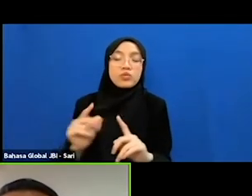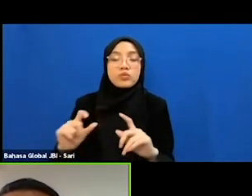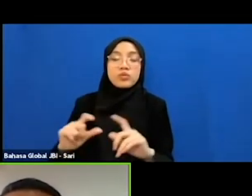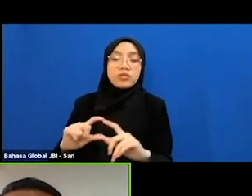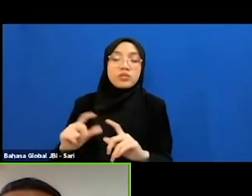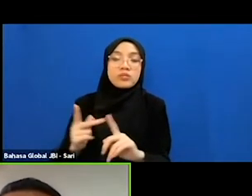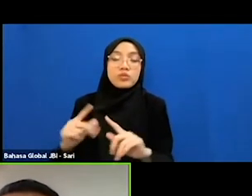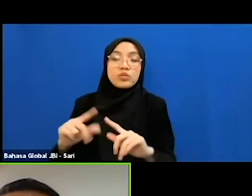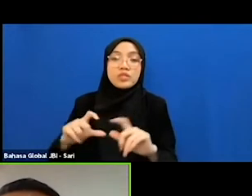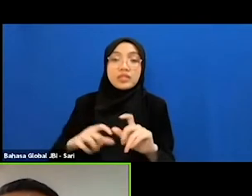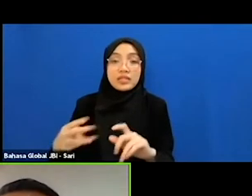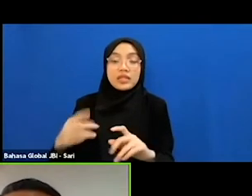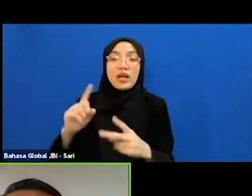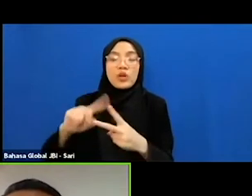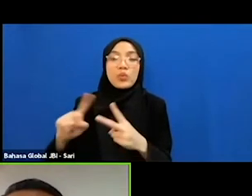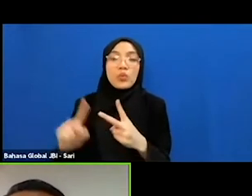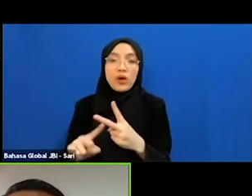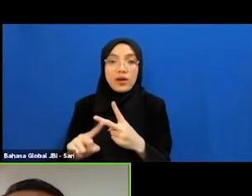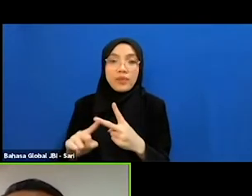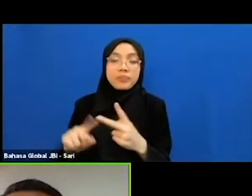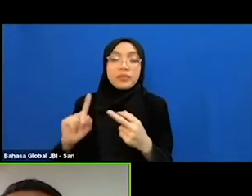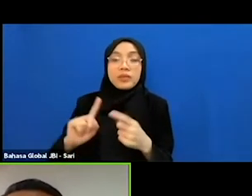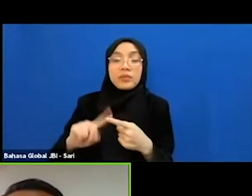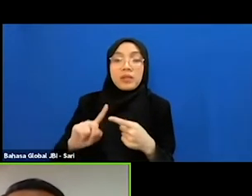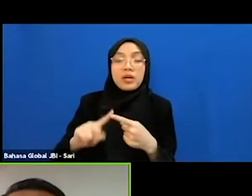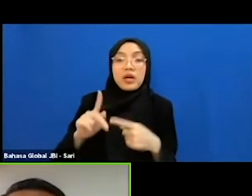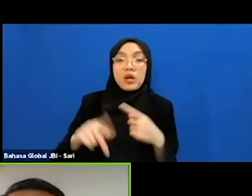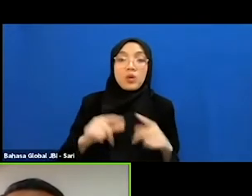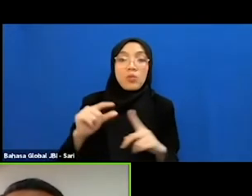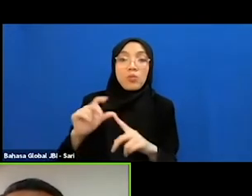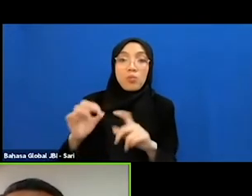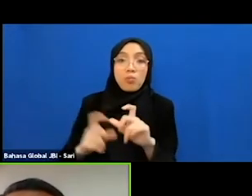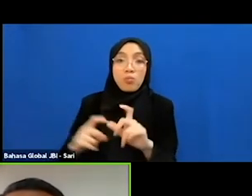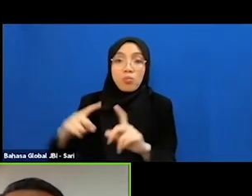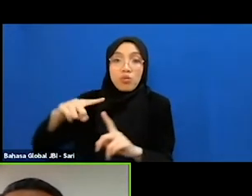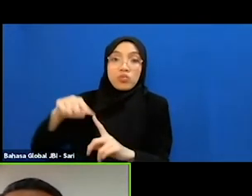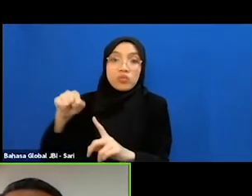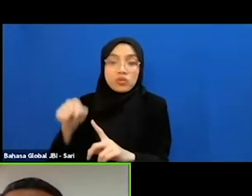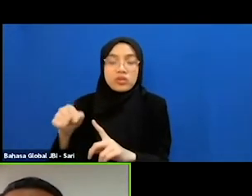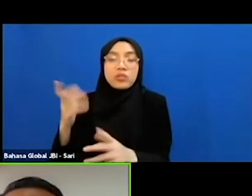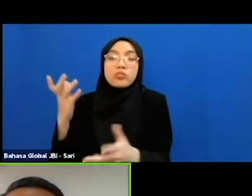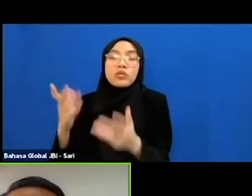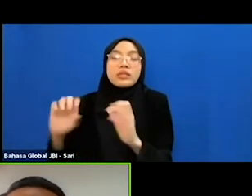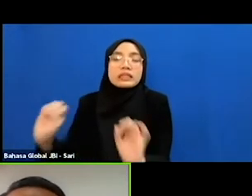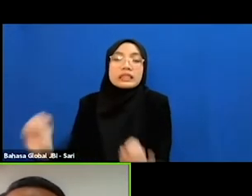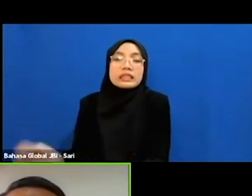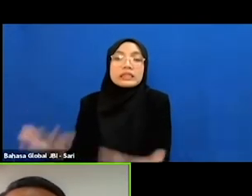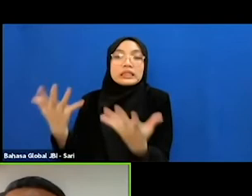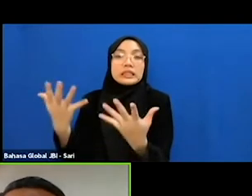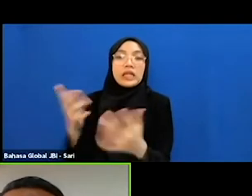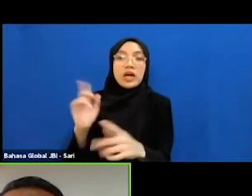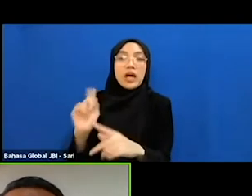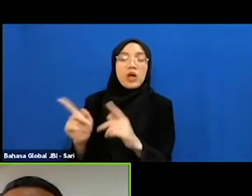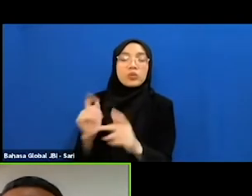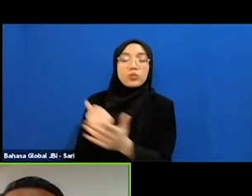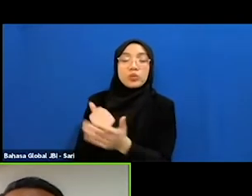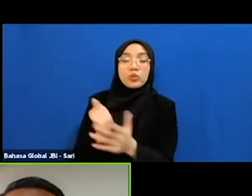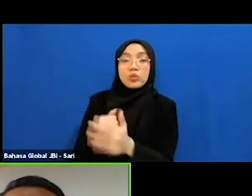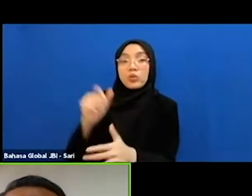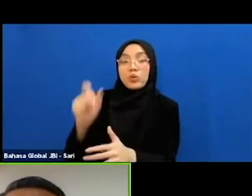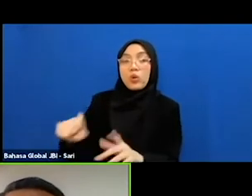disini satu club osbontis itu kemungkinan besar terjadi di bahwa konsumen